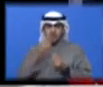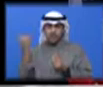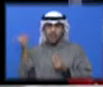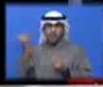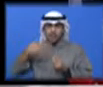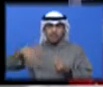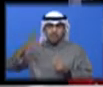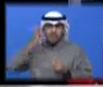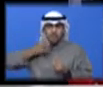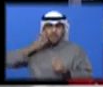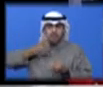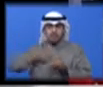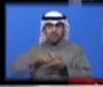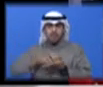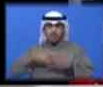واحدة